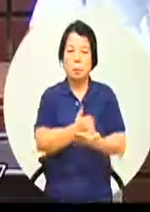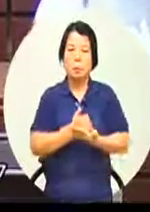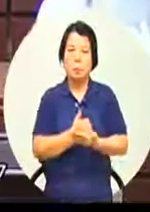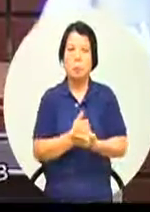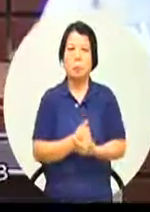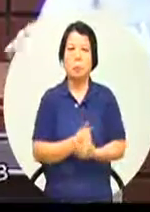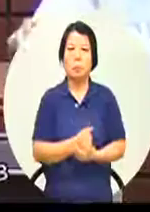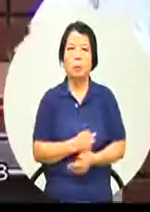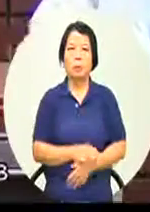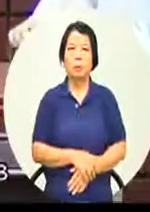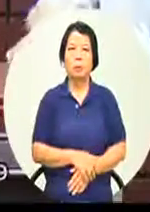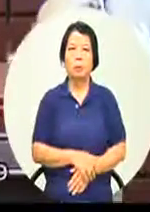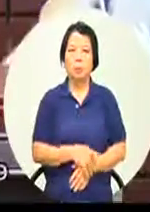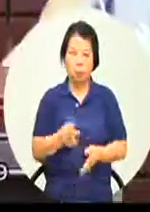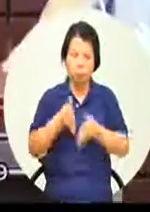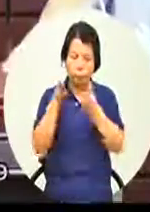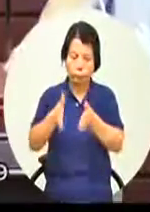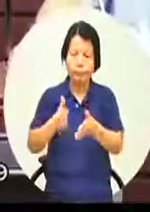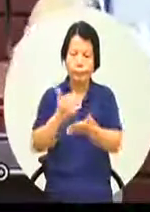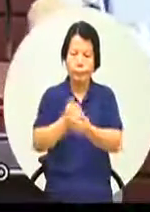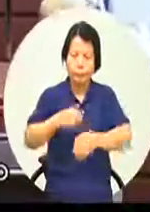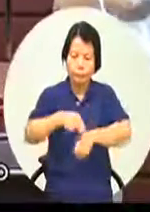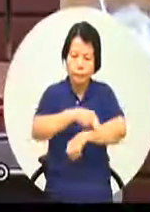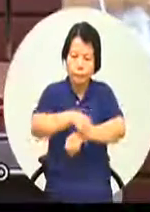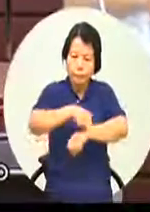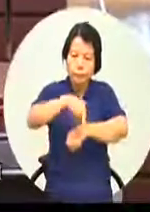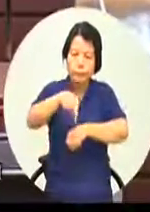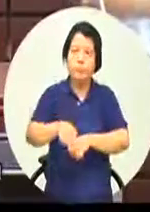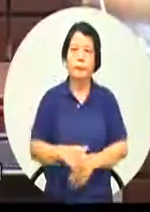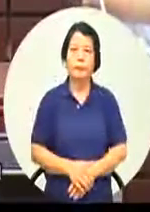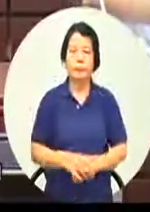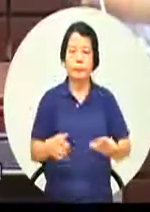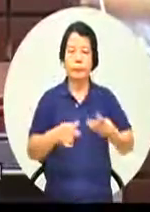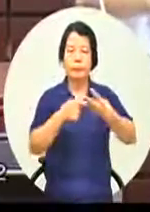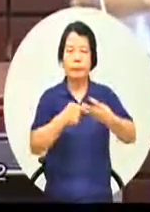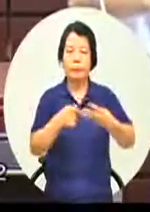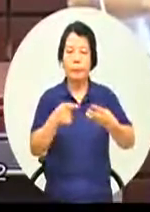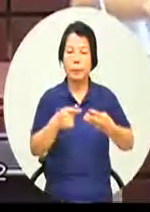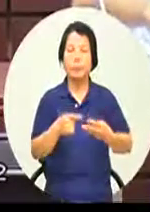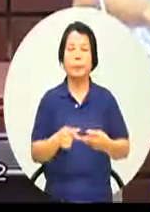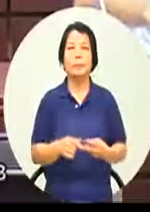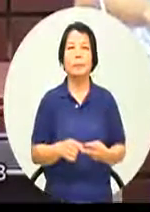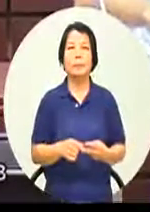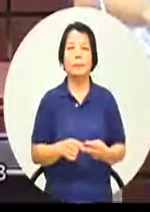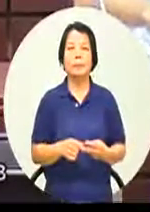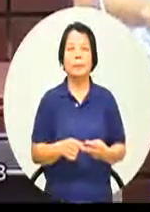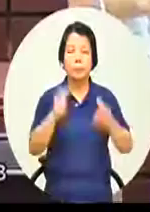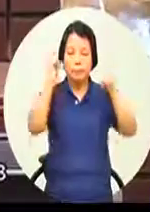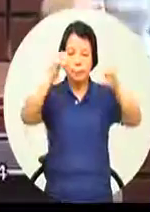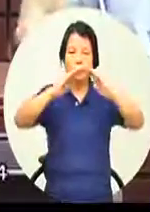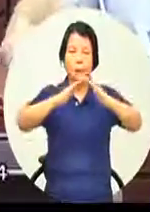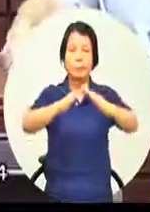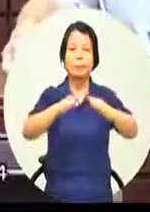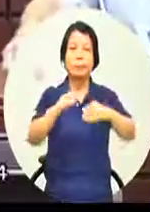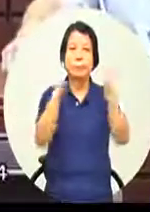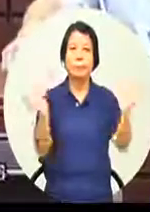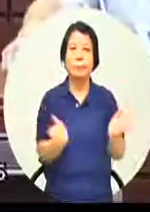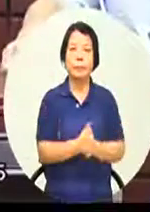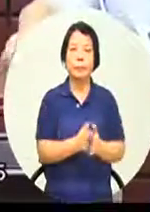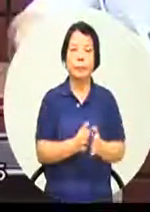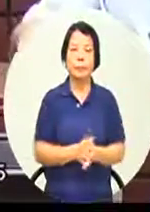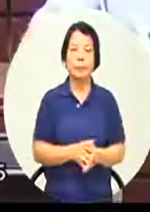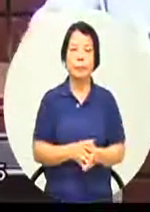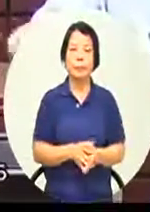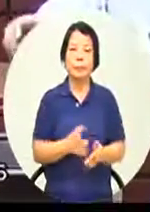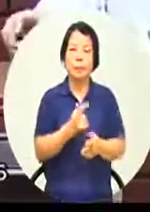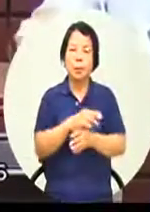对 对, 对，我们有朝这个方向了啊、哦。第三个我要跟陈议员报告一下，其实高雄市的所有朝向友善动